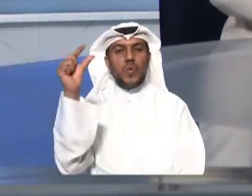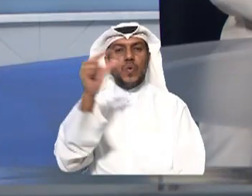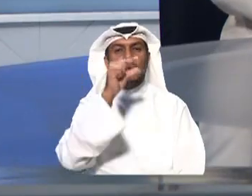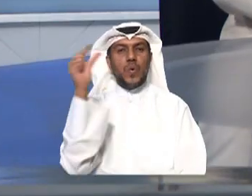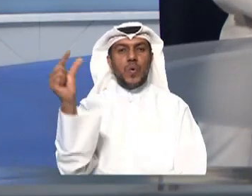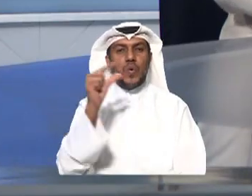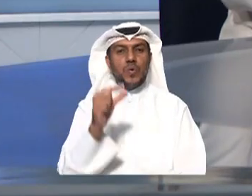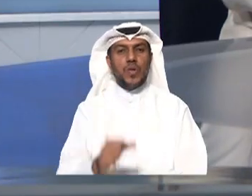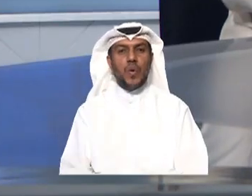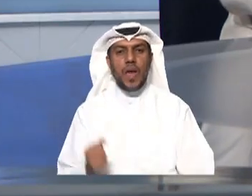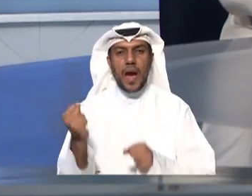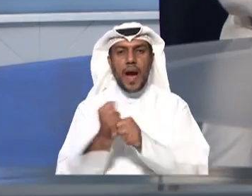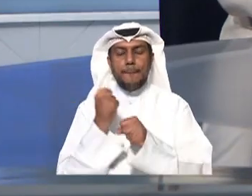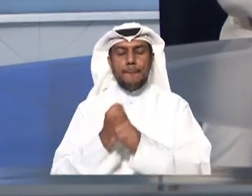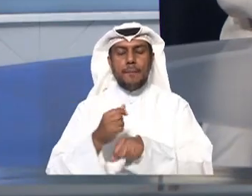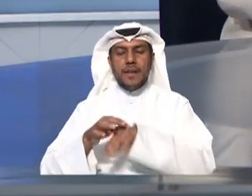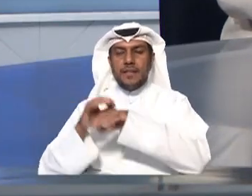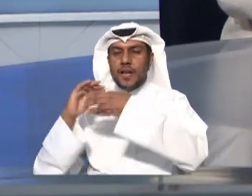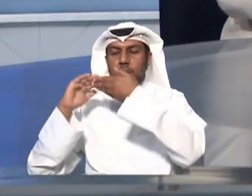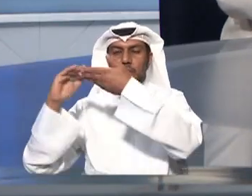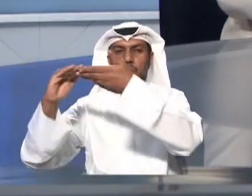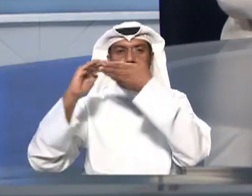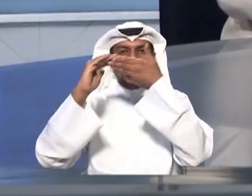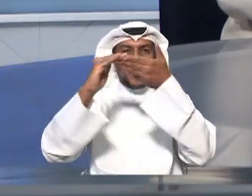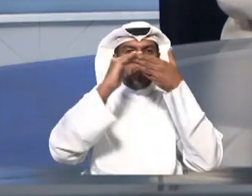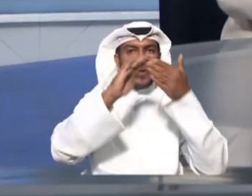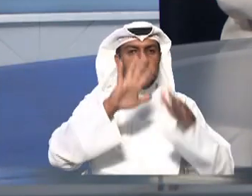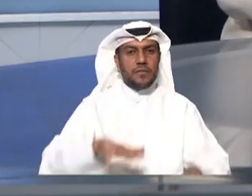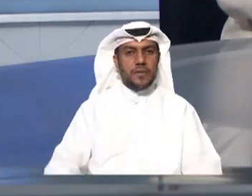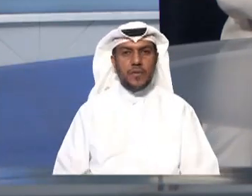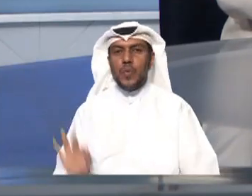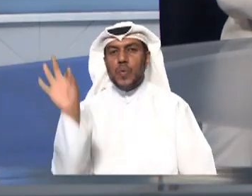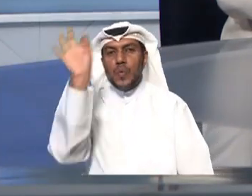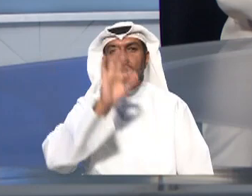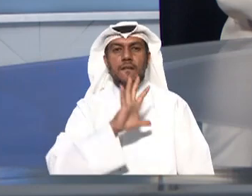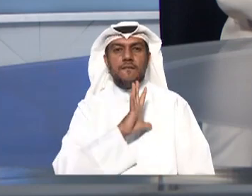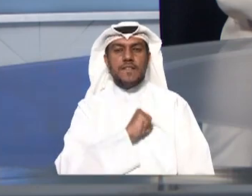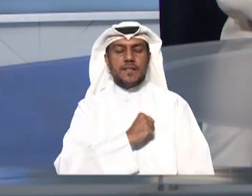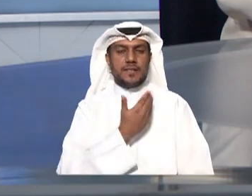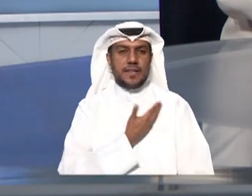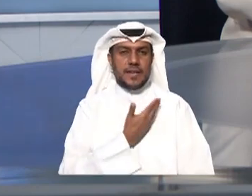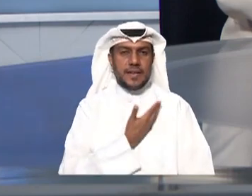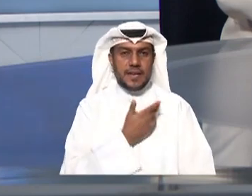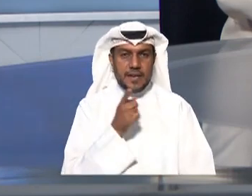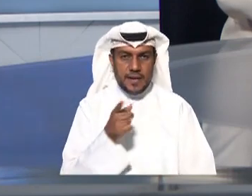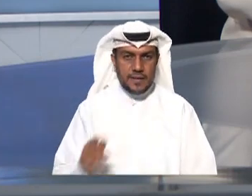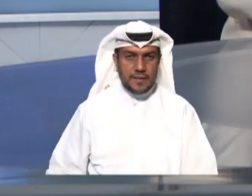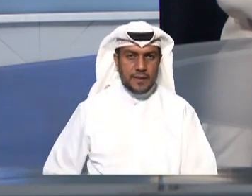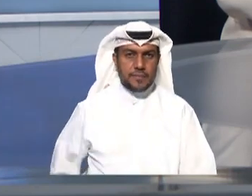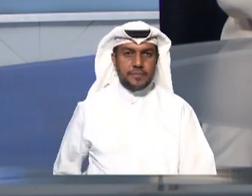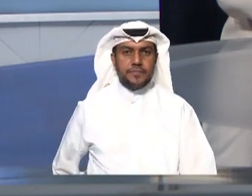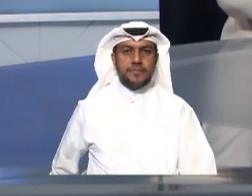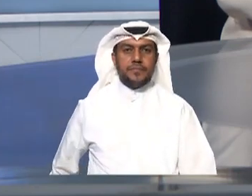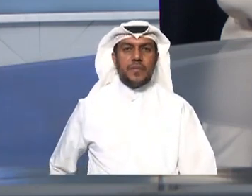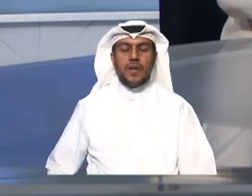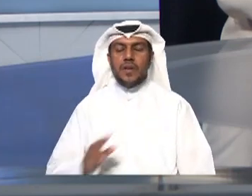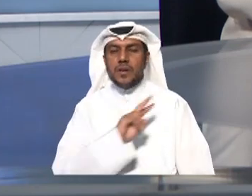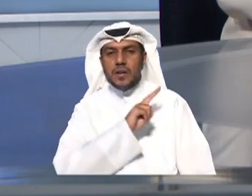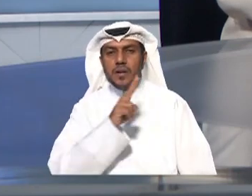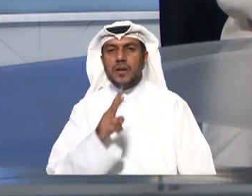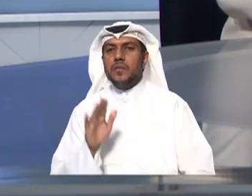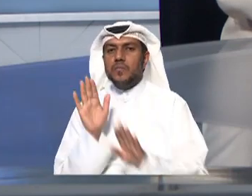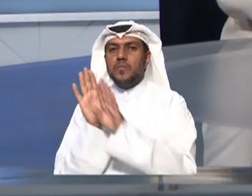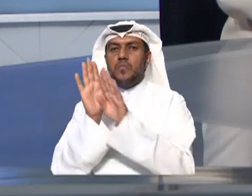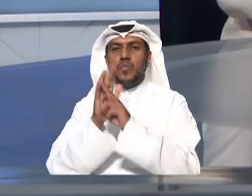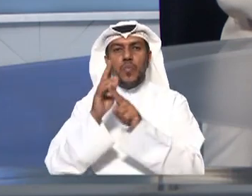واصلت يد الإنسانية الكويتية تقديم السند للأشقاء في قطاع غزة، حيث شرعت لجنة زكاة الدرج ضمن حملة